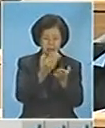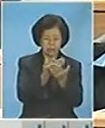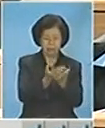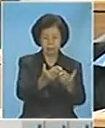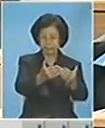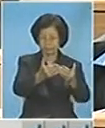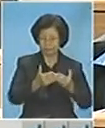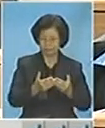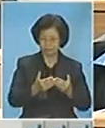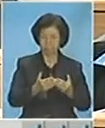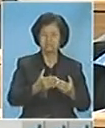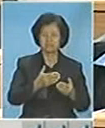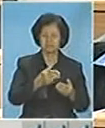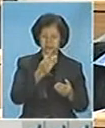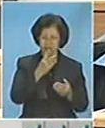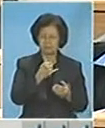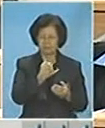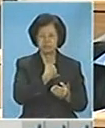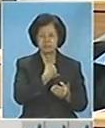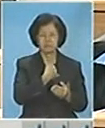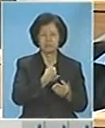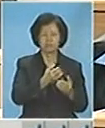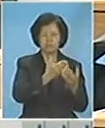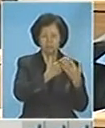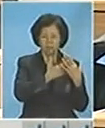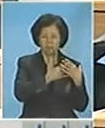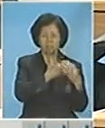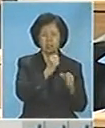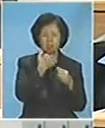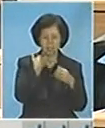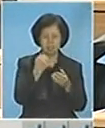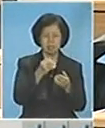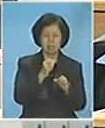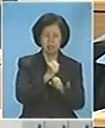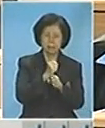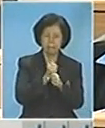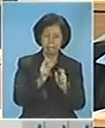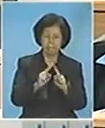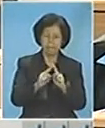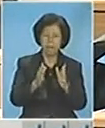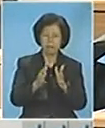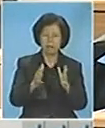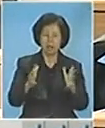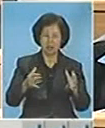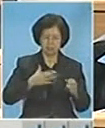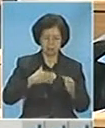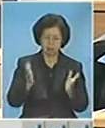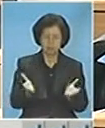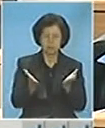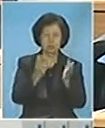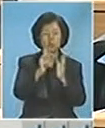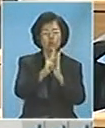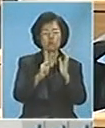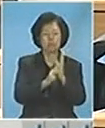ก็รู้สึกเห็นใจมากเพราะว่าภาระหน้าที่นี่มีมากมายจริงๆดิฉันขอสนับสนุนในข้อกฎหมาย